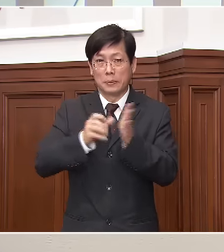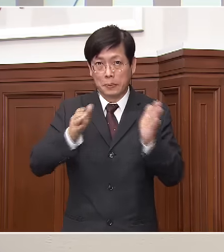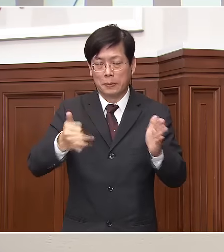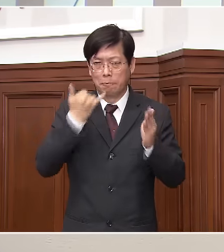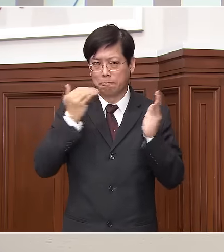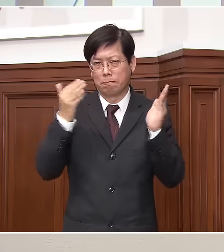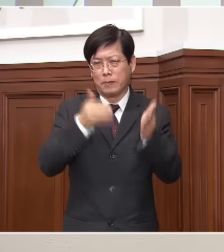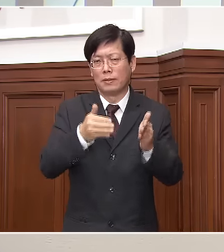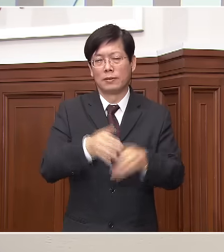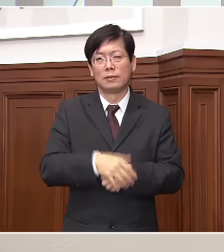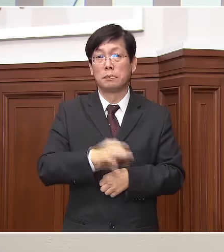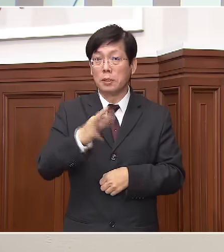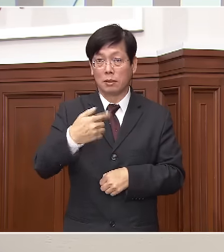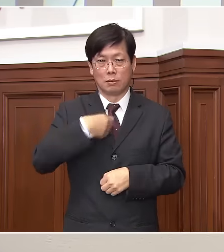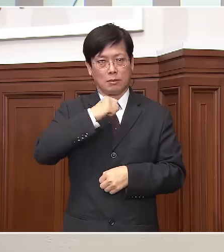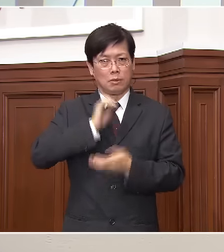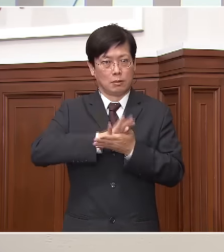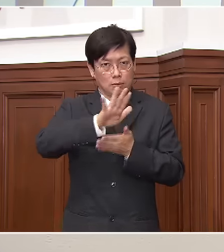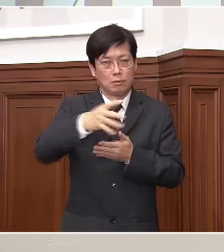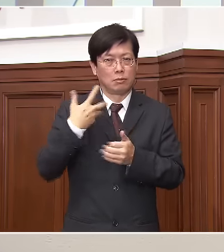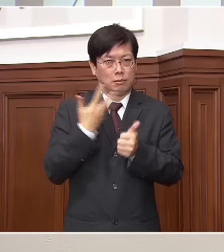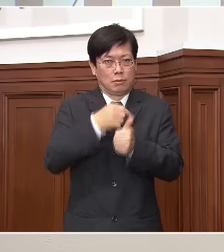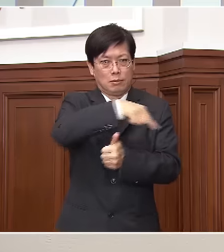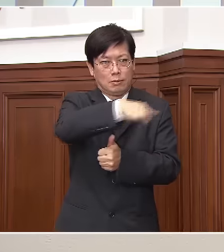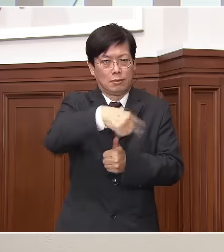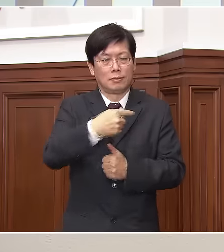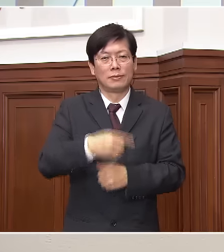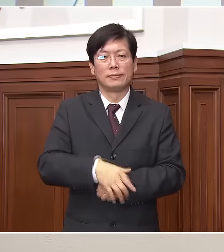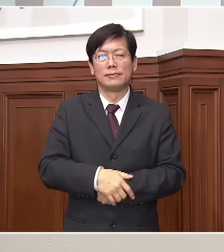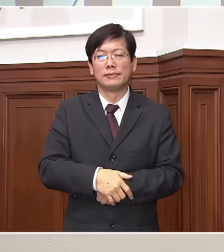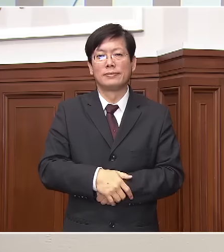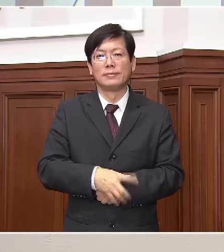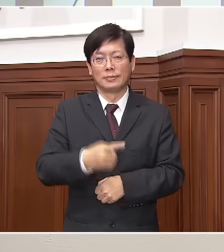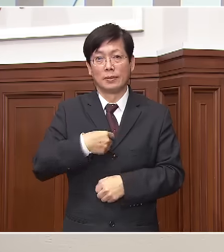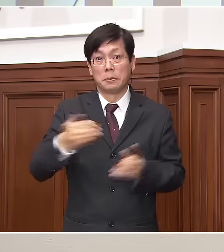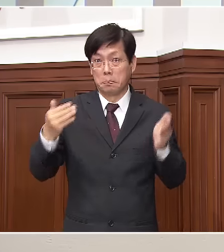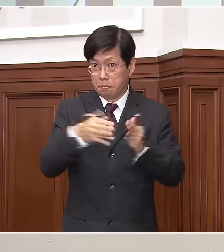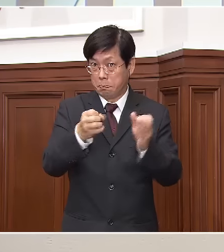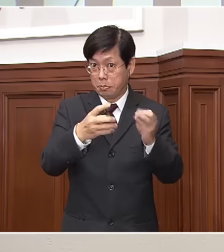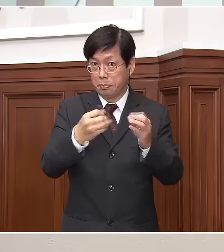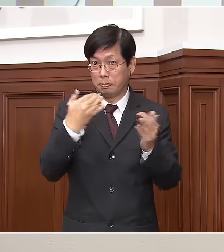焦，因为台湾的未来在我们的手上，我